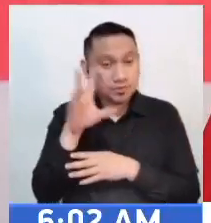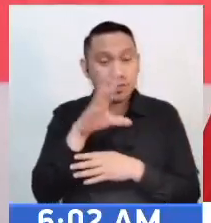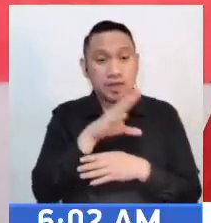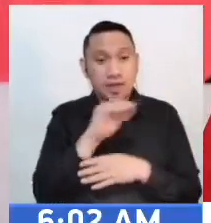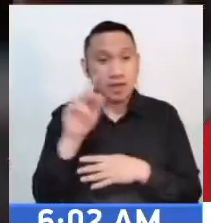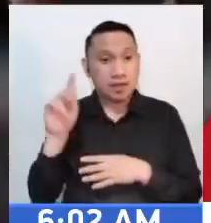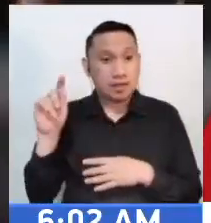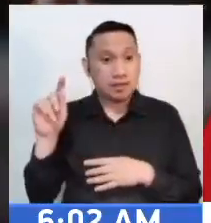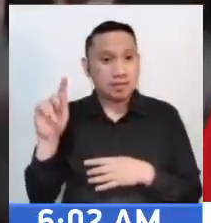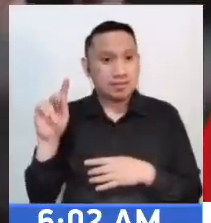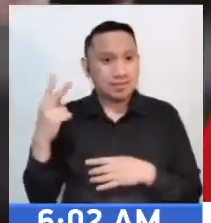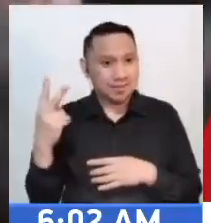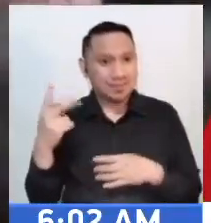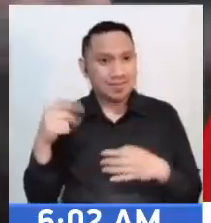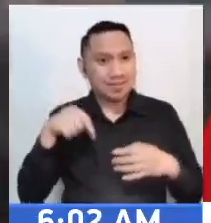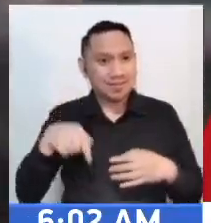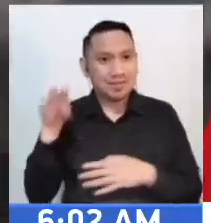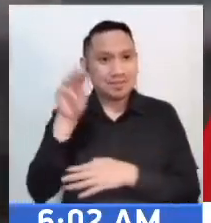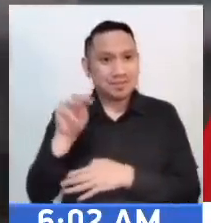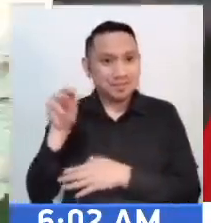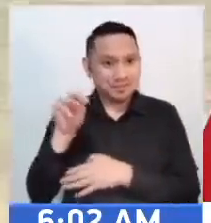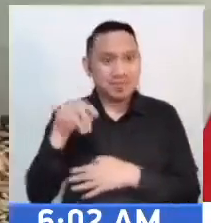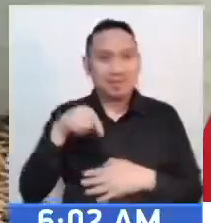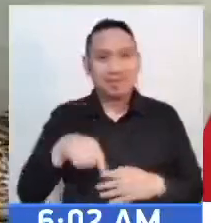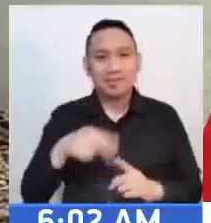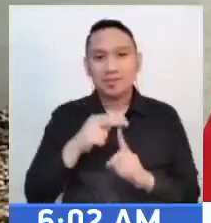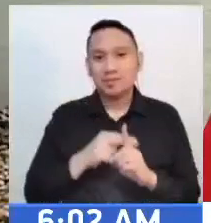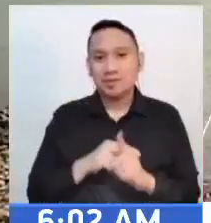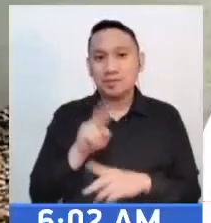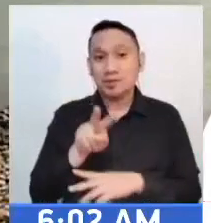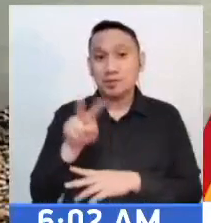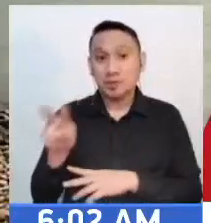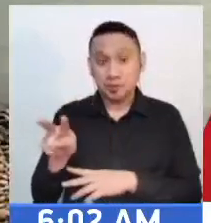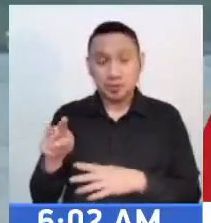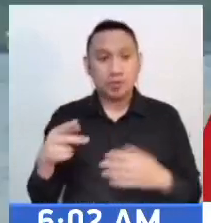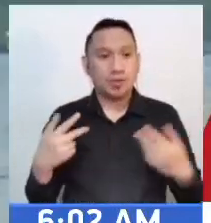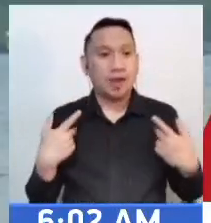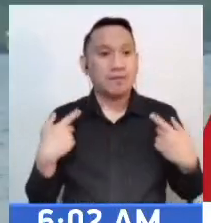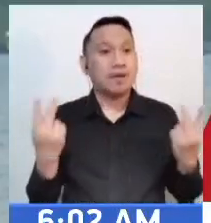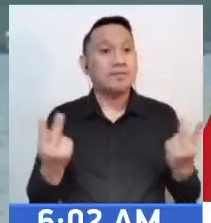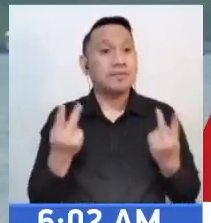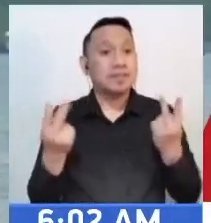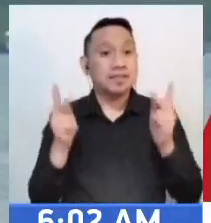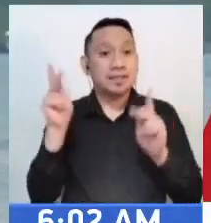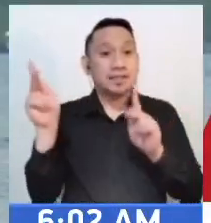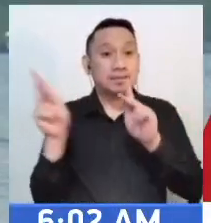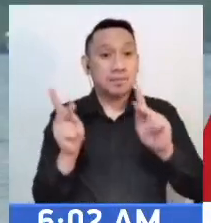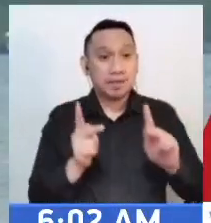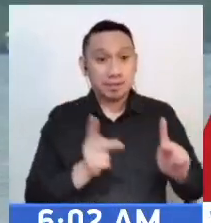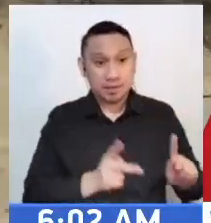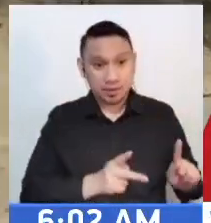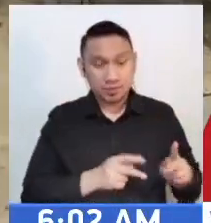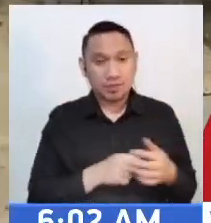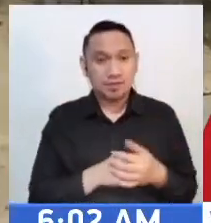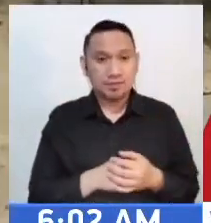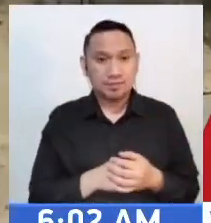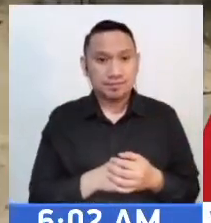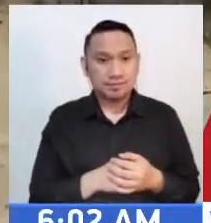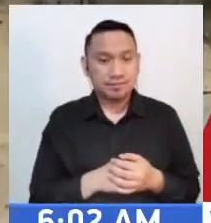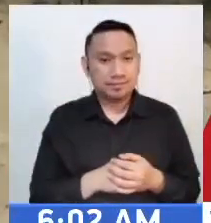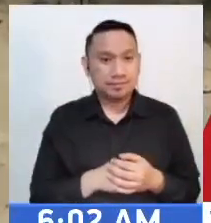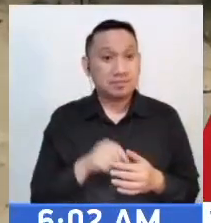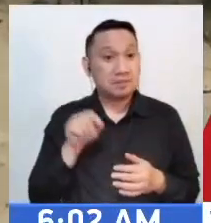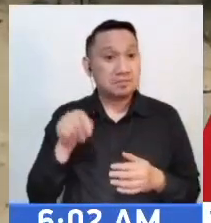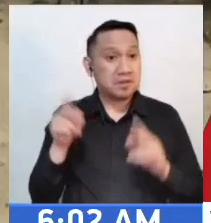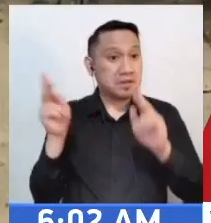ngayong Lunes. Sa November 22 ay nakatakda naman itong bumisita sa Palawan, isa sa mga isla ng Pilipinas na